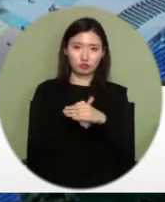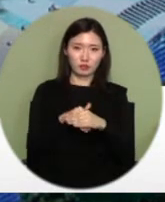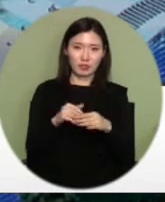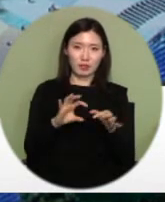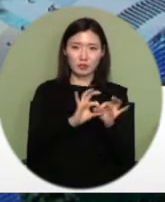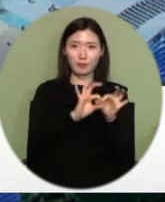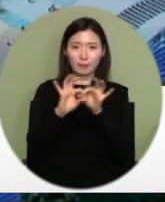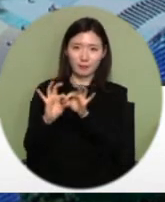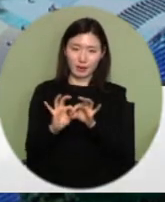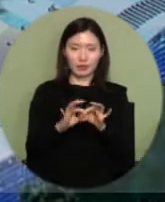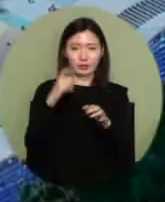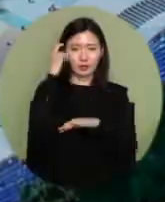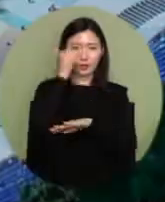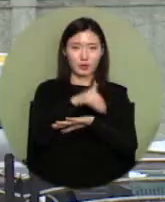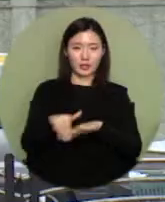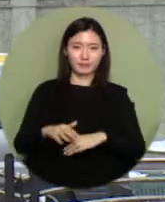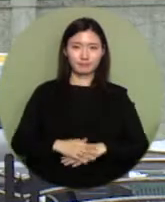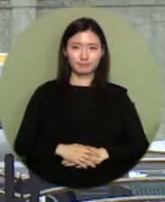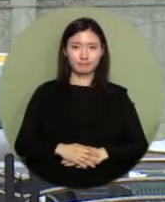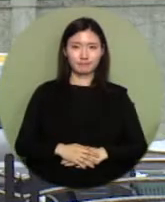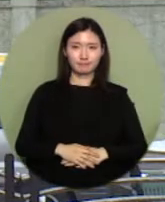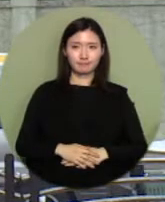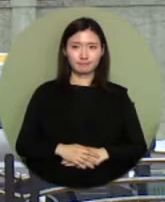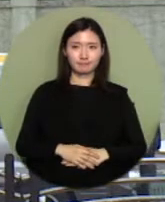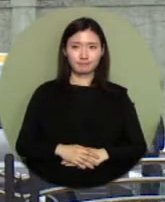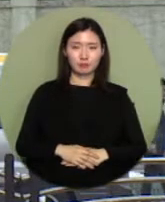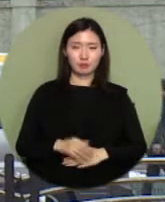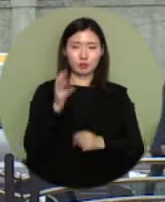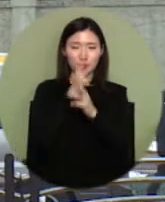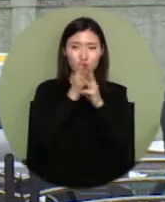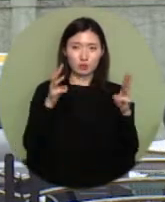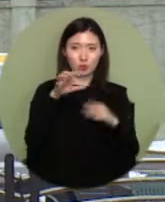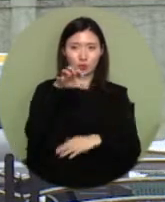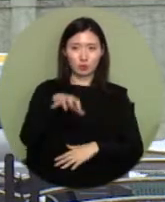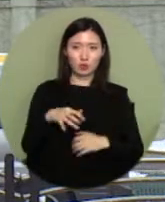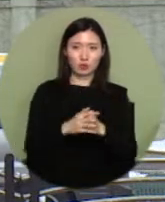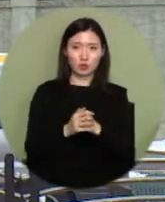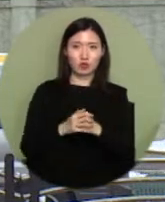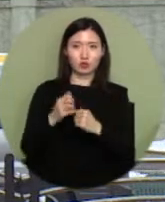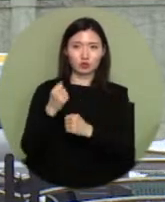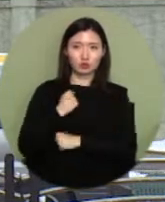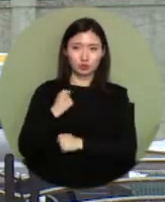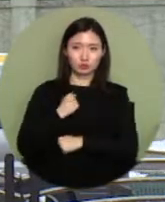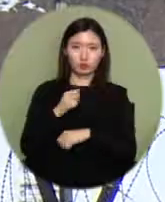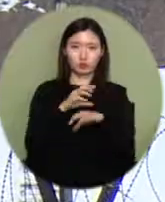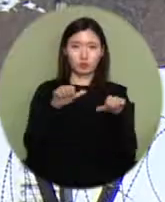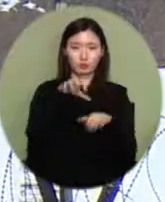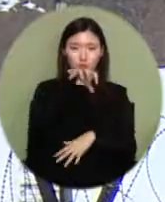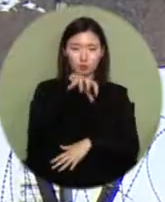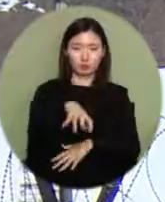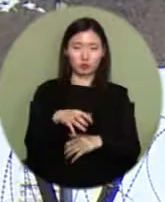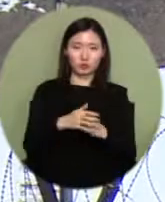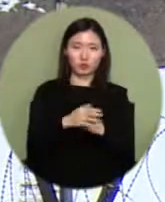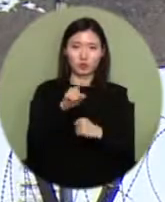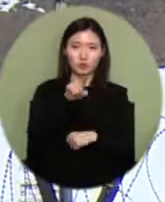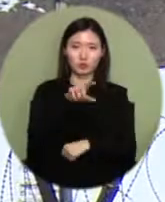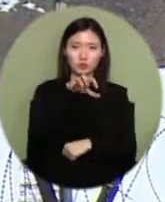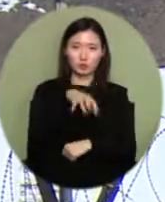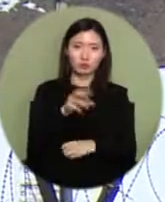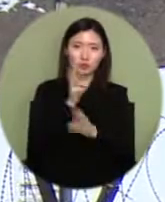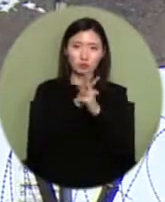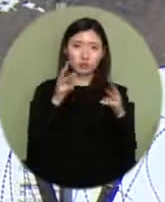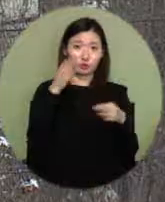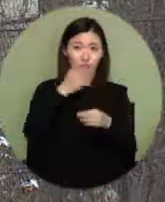계획입니다 엄종규 기자입니다 서초구에 위치한 국군정보사령부 부지입니다 이곳은 서초구